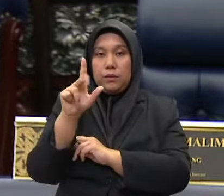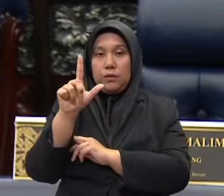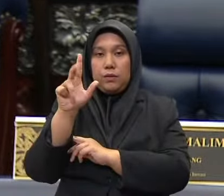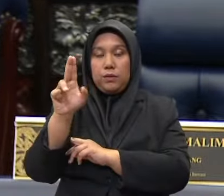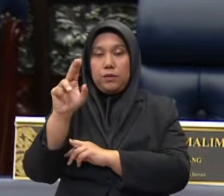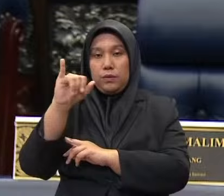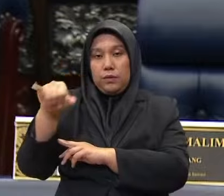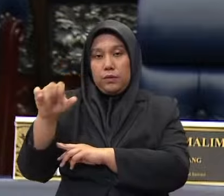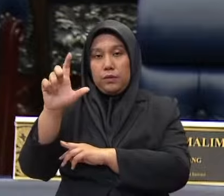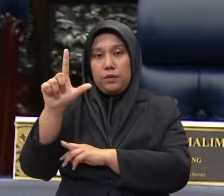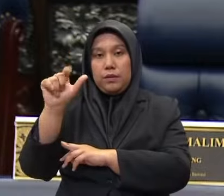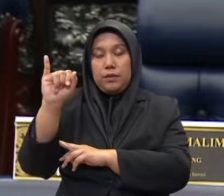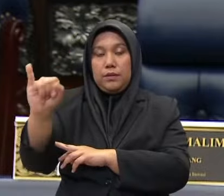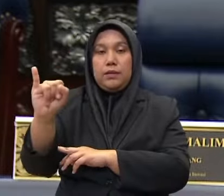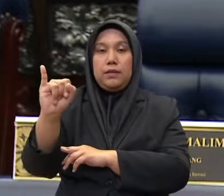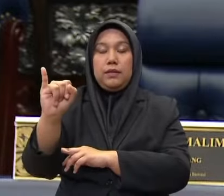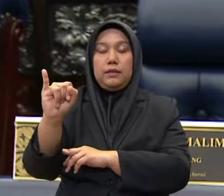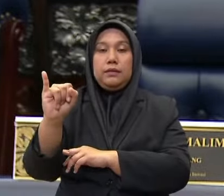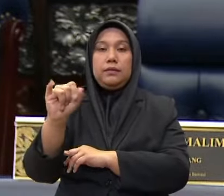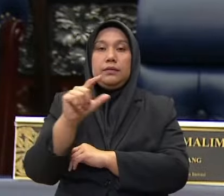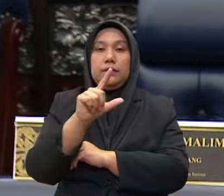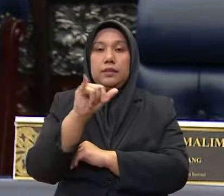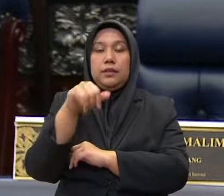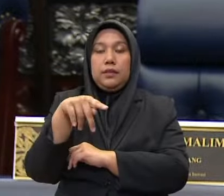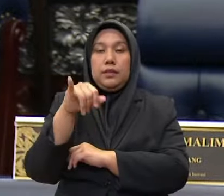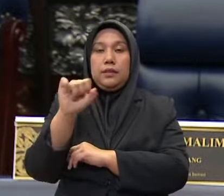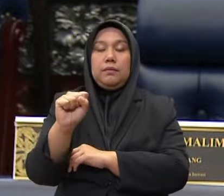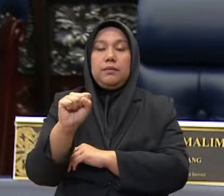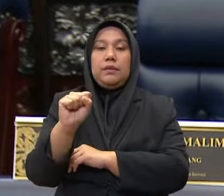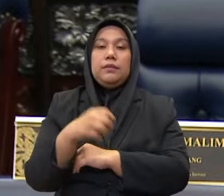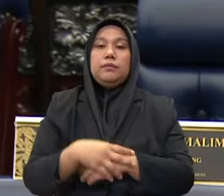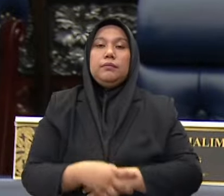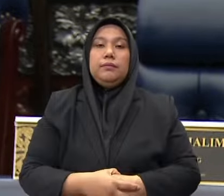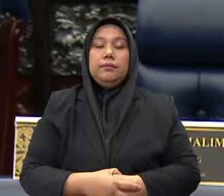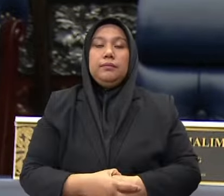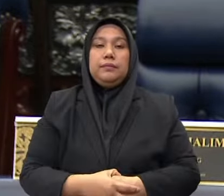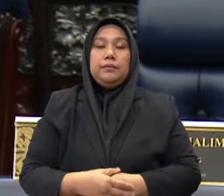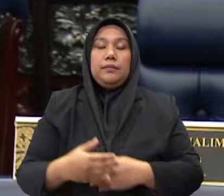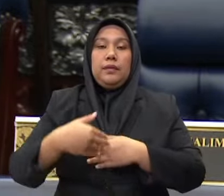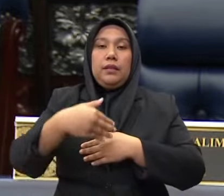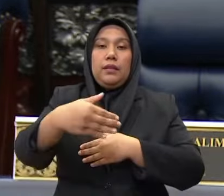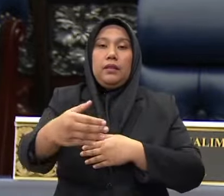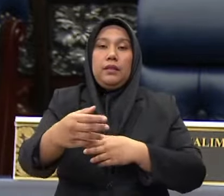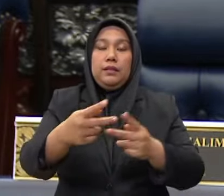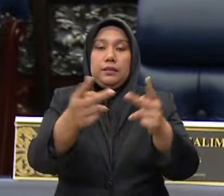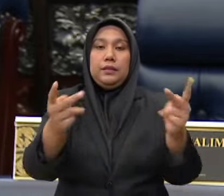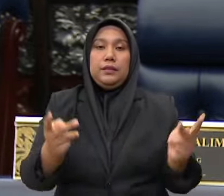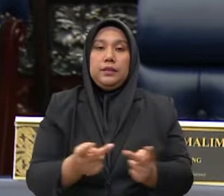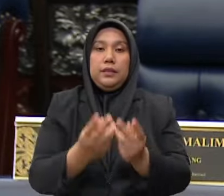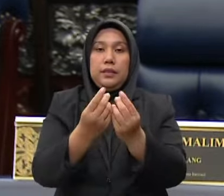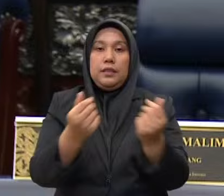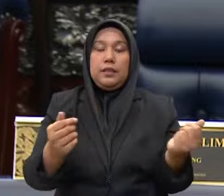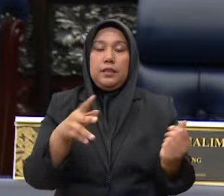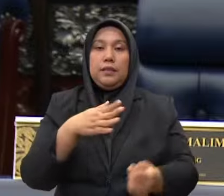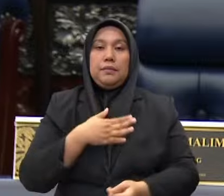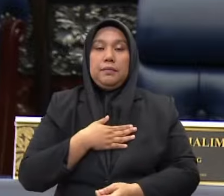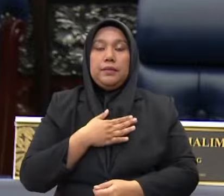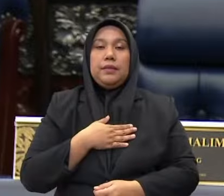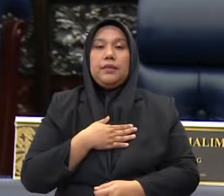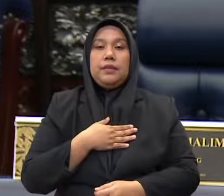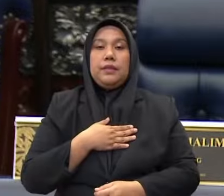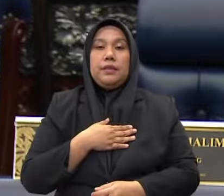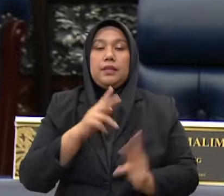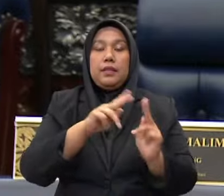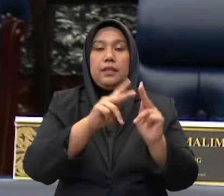lipis hutan Simpan Dan Seterusnya kawasan Tanah milik ada dua kawasan iaitu Kampung